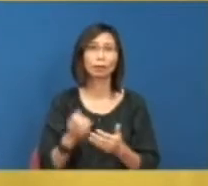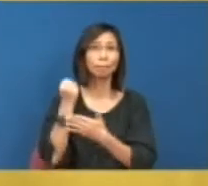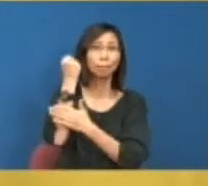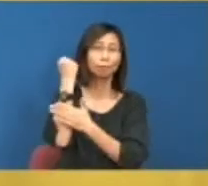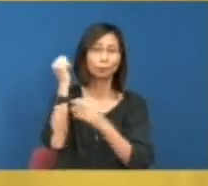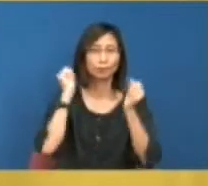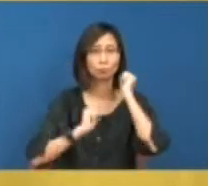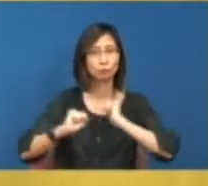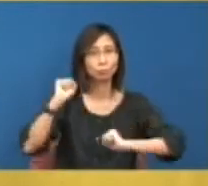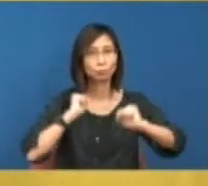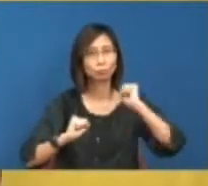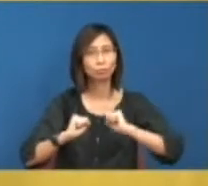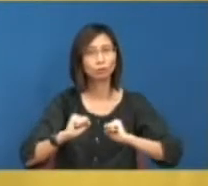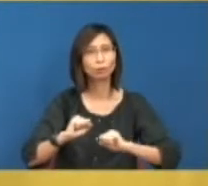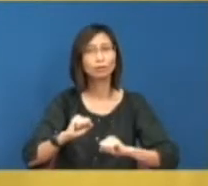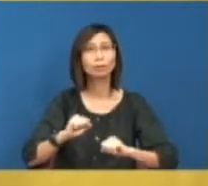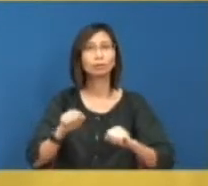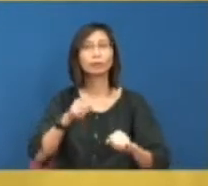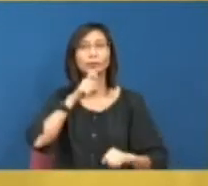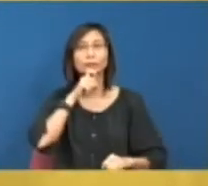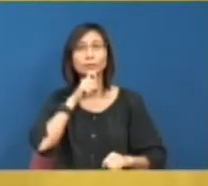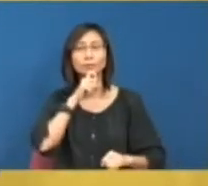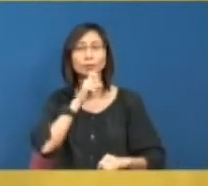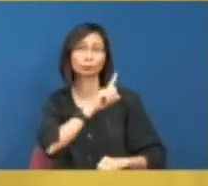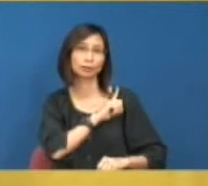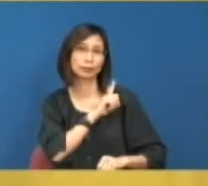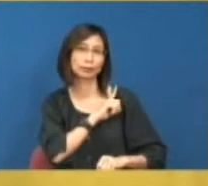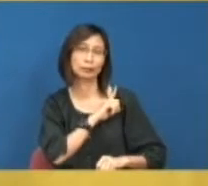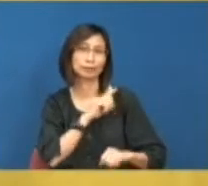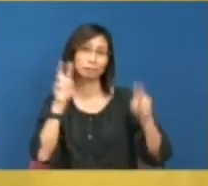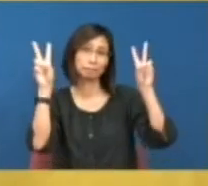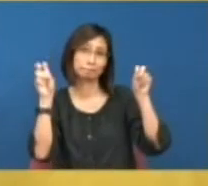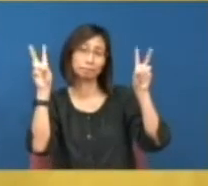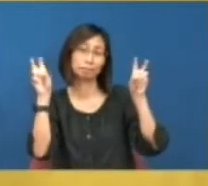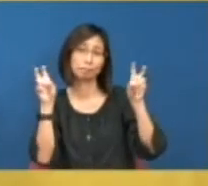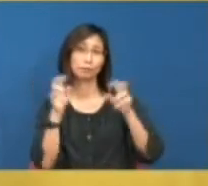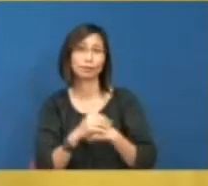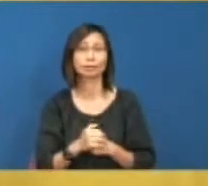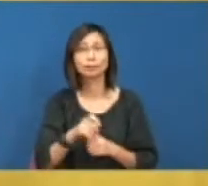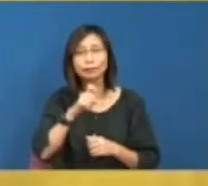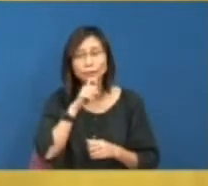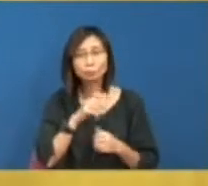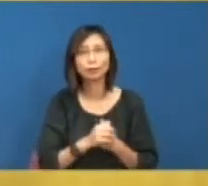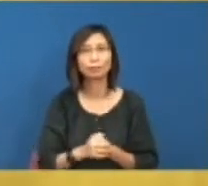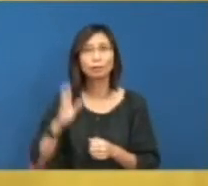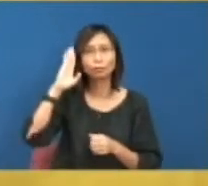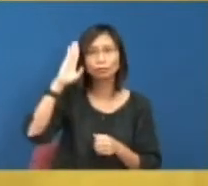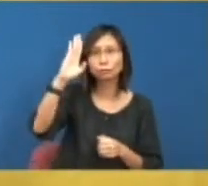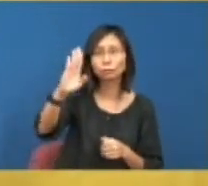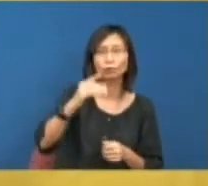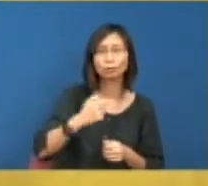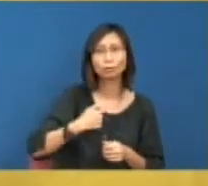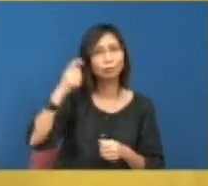或者一個革命的運動，亦都有自己的意識形態。咁所以呢點上面咧，我相信喺將來咧，我哋係要係有